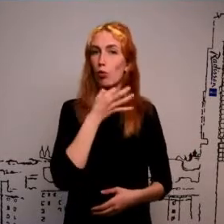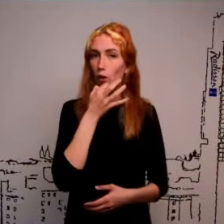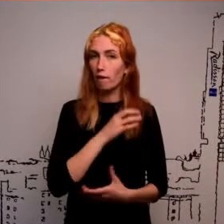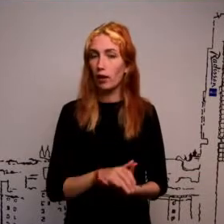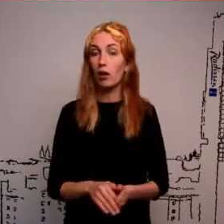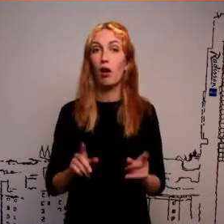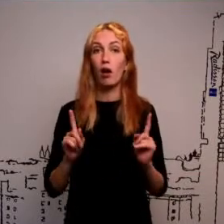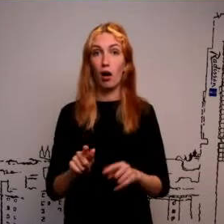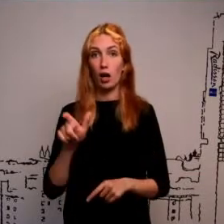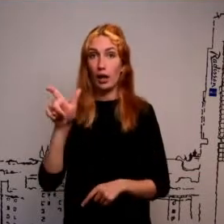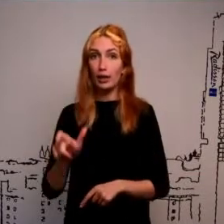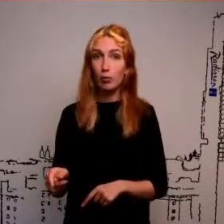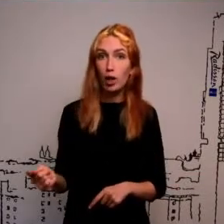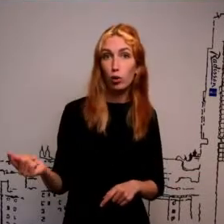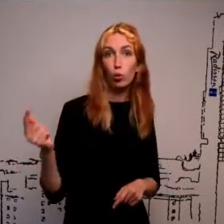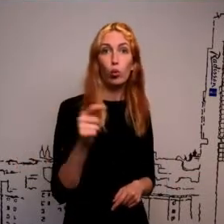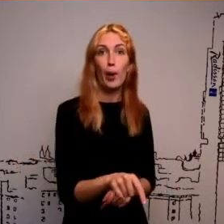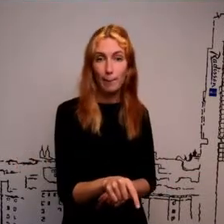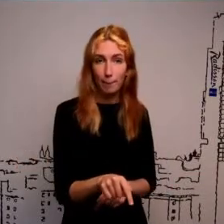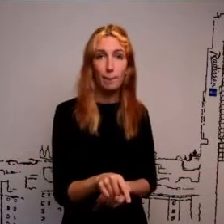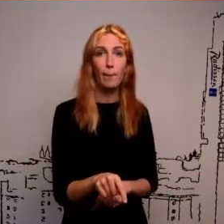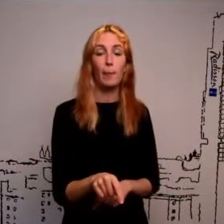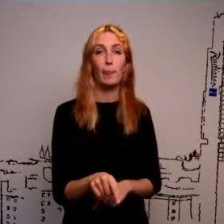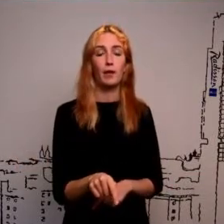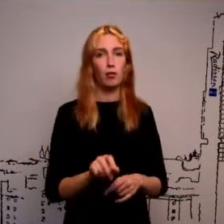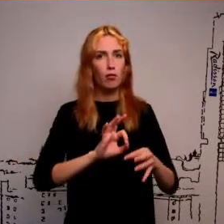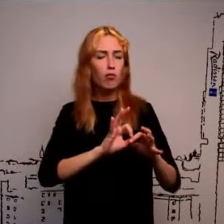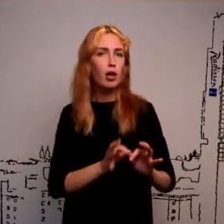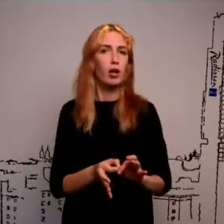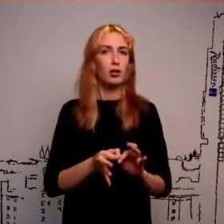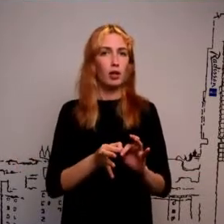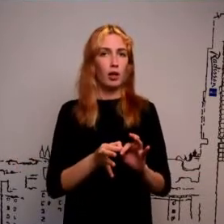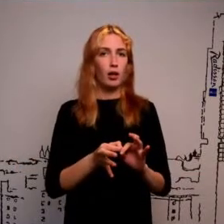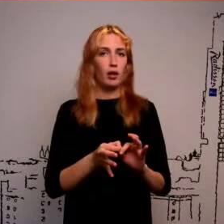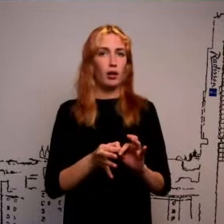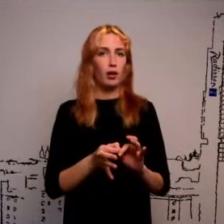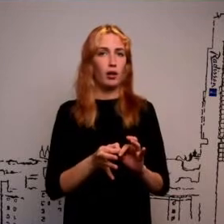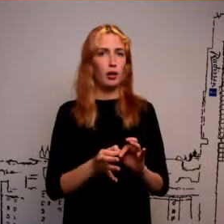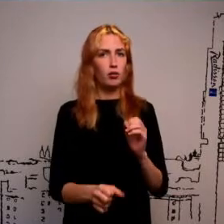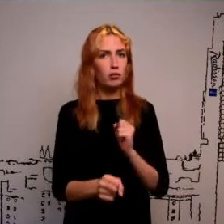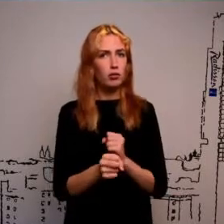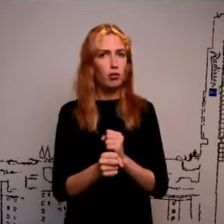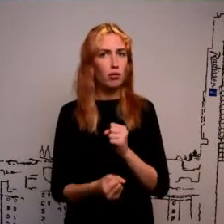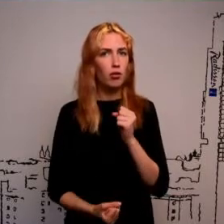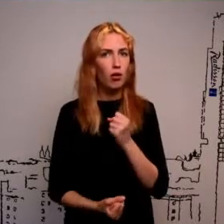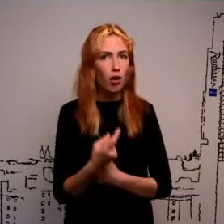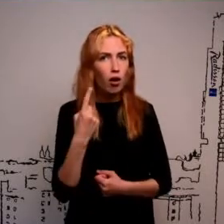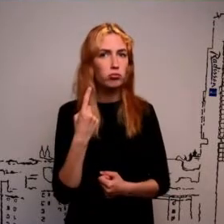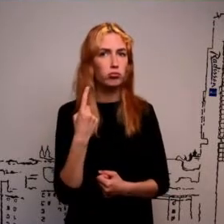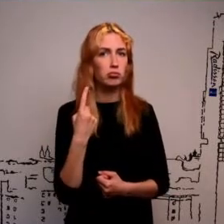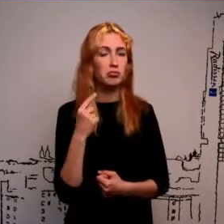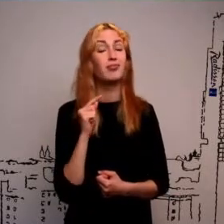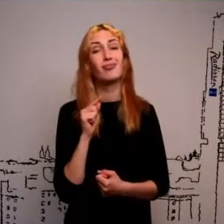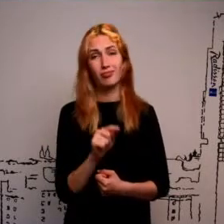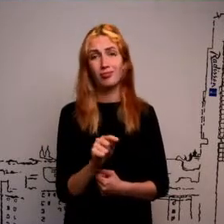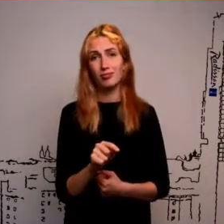kui ikkagi inimene tuleb, asub sinna mingile konkreetsele etapile juba konkreetselt tööd tegema, siis